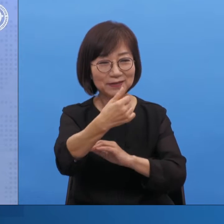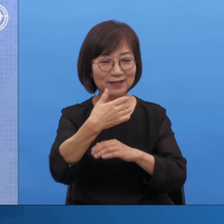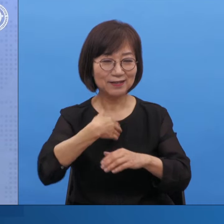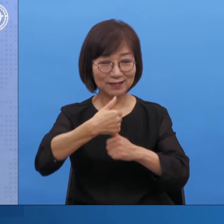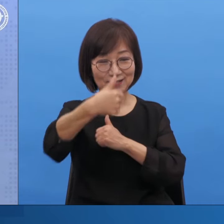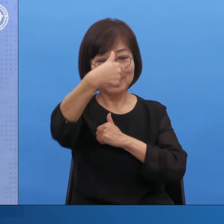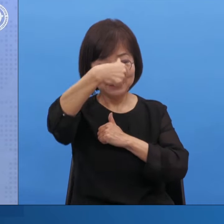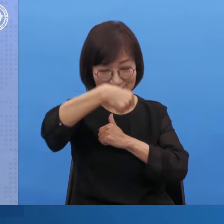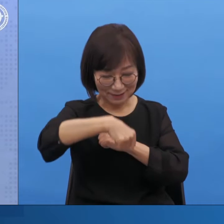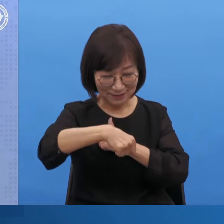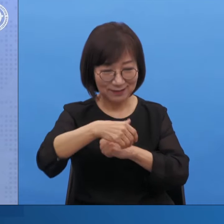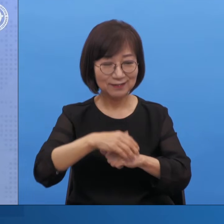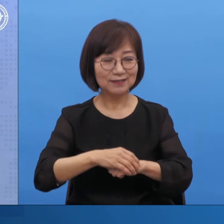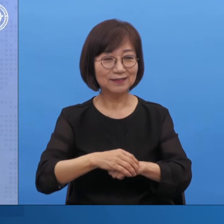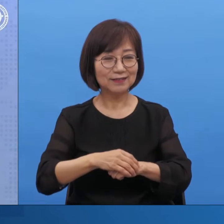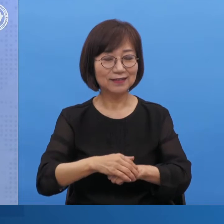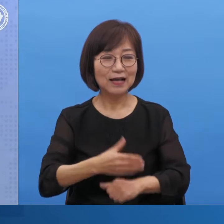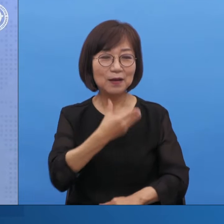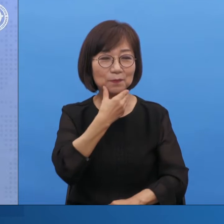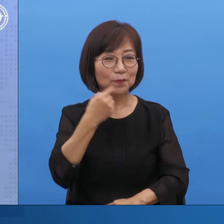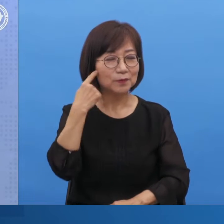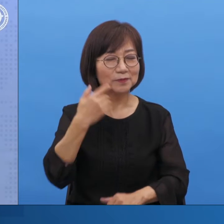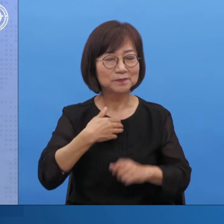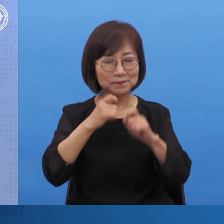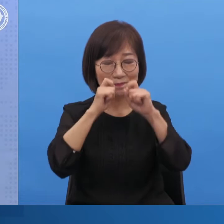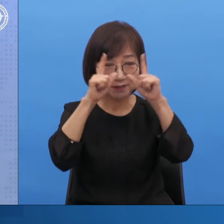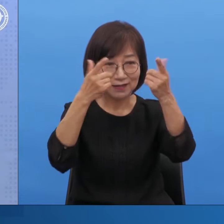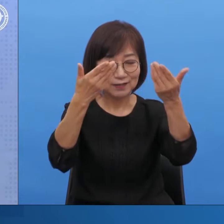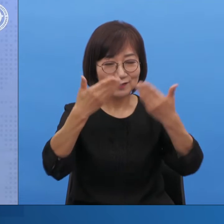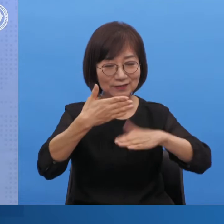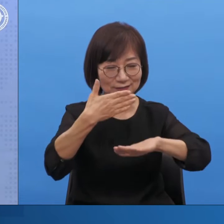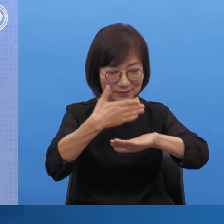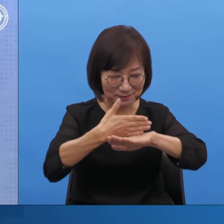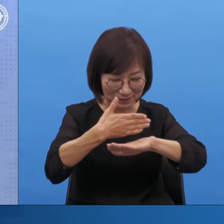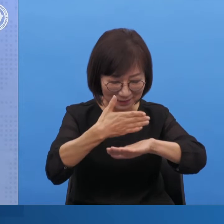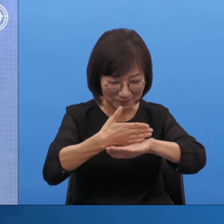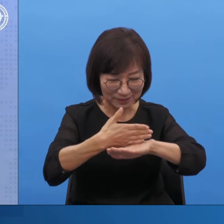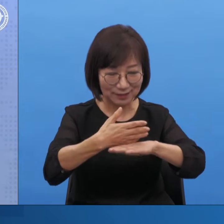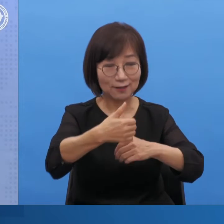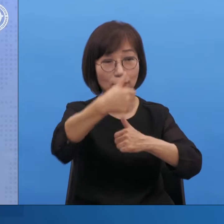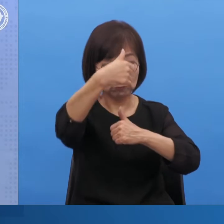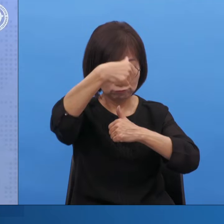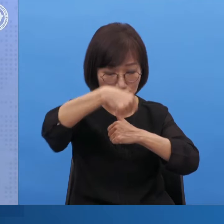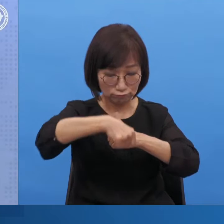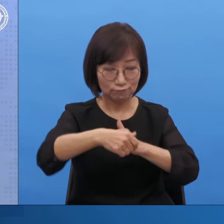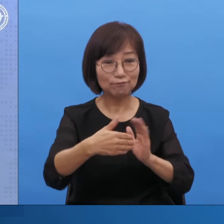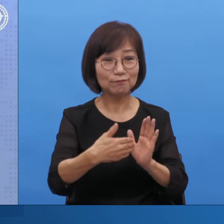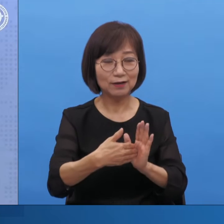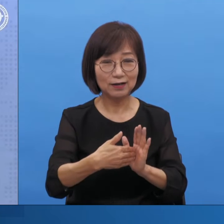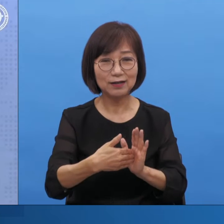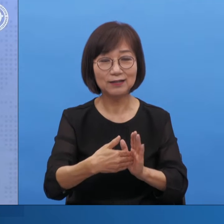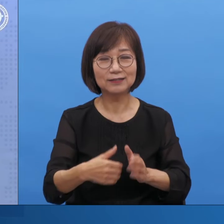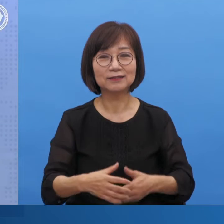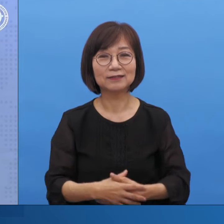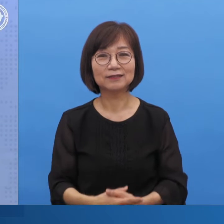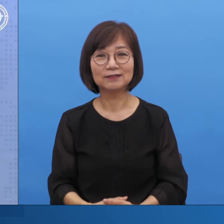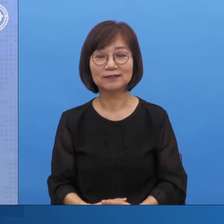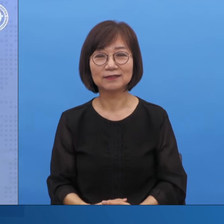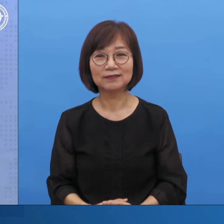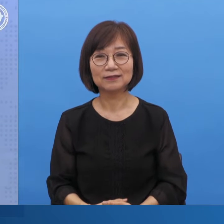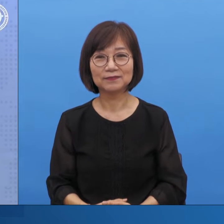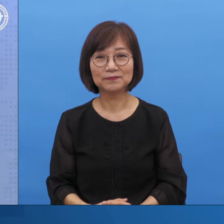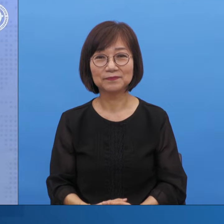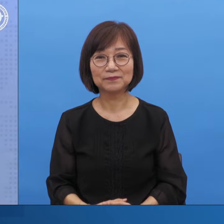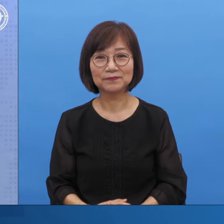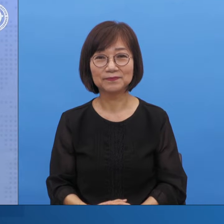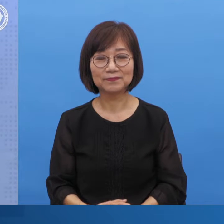고맙습니다. 이러더라고요 목사님이. I went to the United States, and at that time, Pastor King met with me and said, "Pastor, thank you so much for helping me realize the gospel."